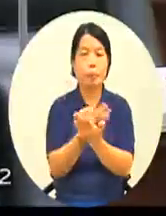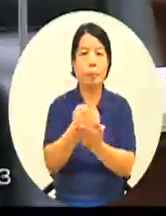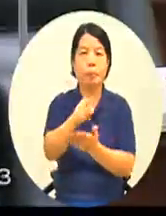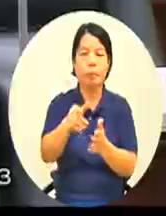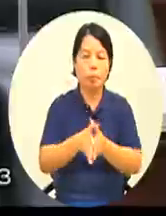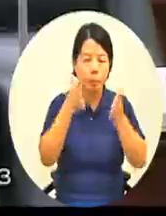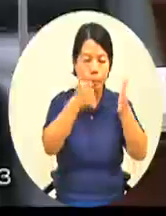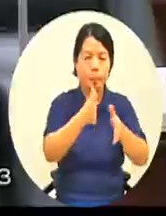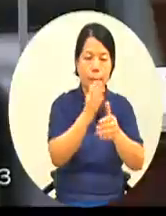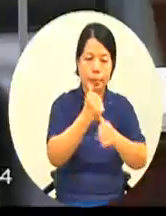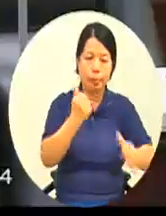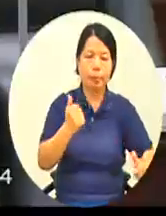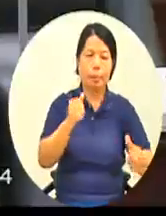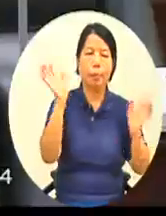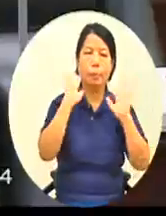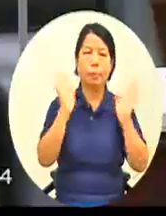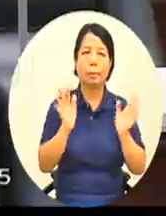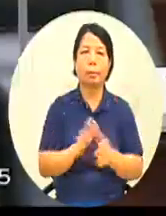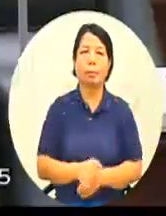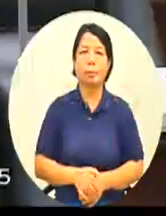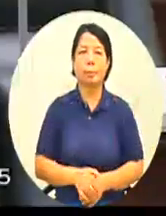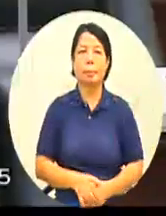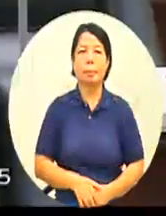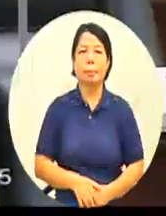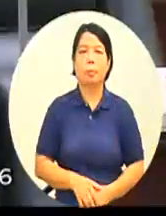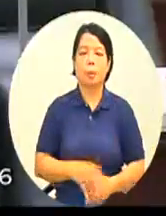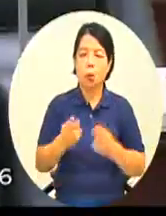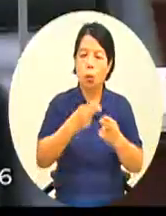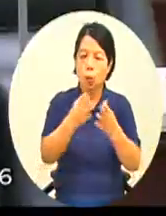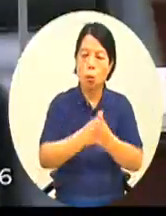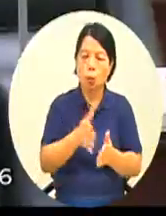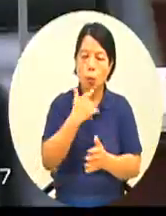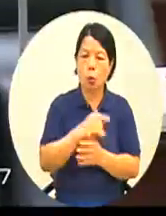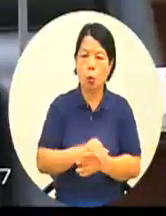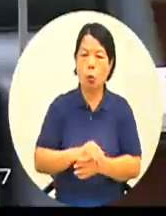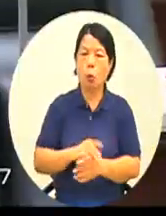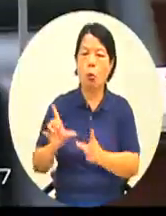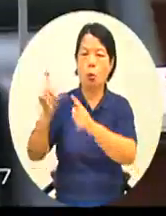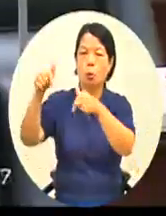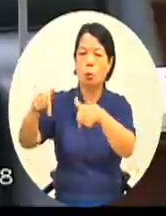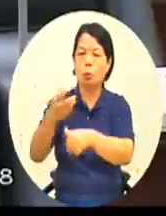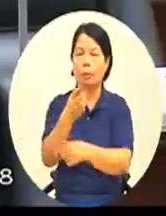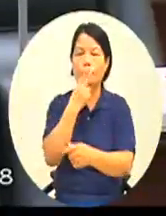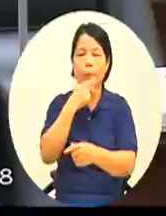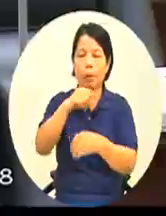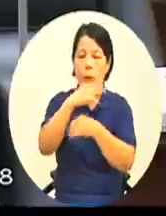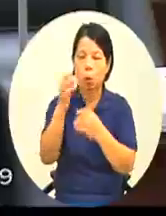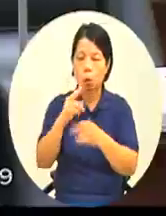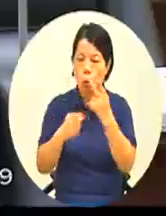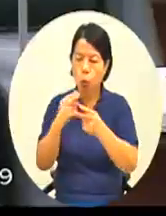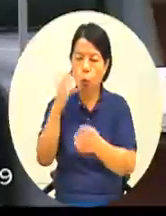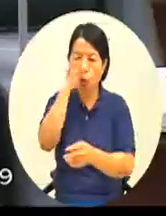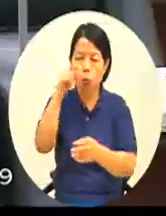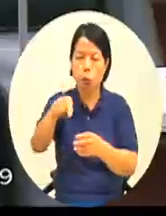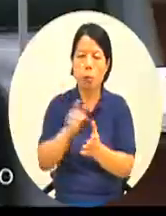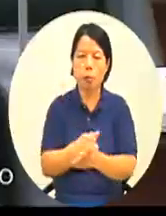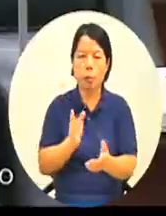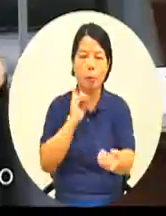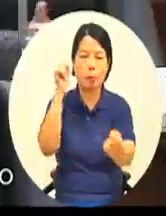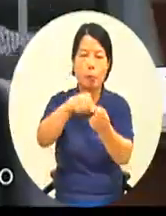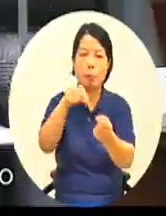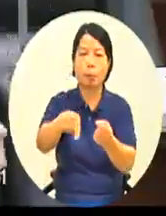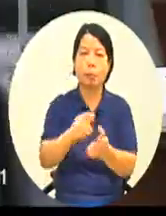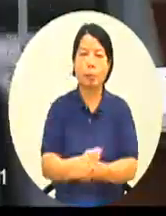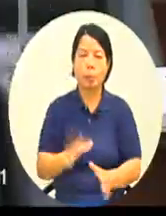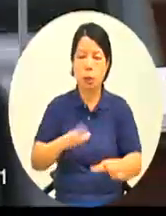些孩子们，二代的孩子们，我们如何呼应新南向政策，我们如何替他们找到未来的一个方向。例如我